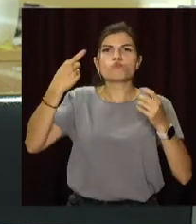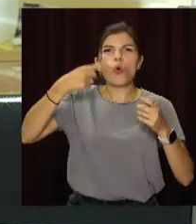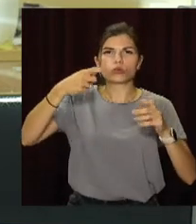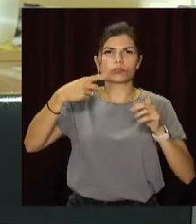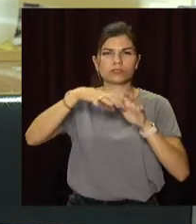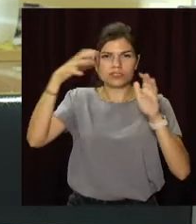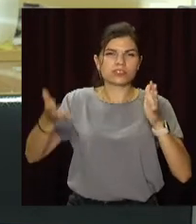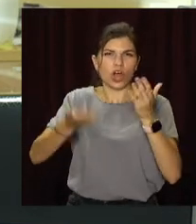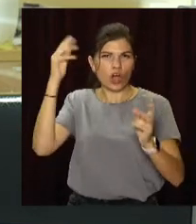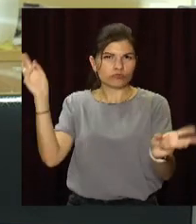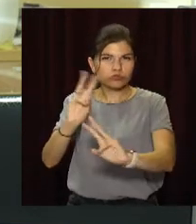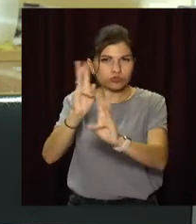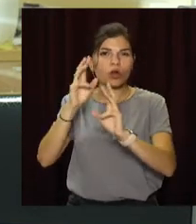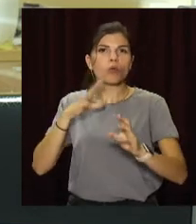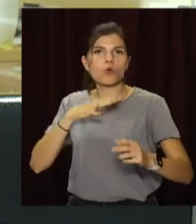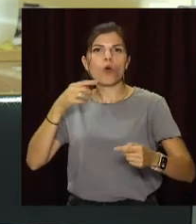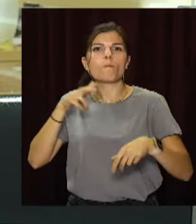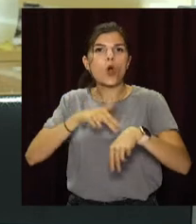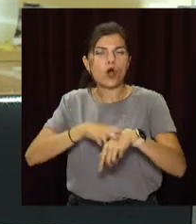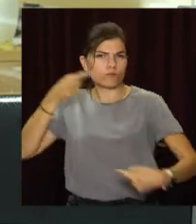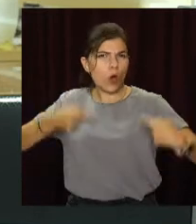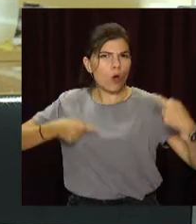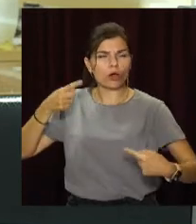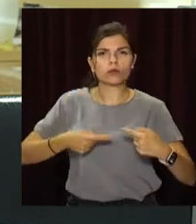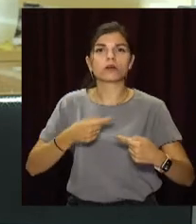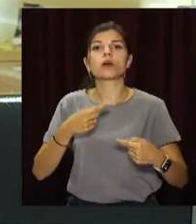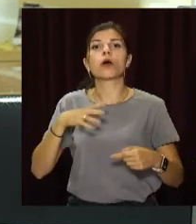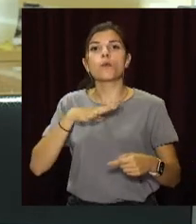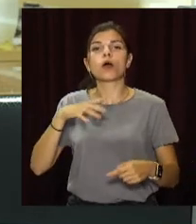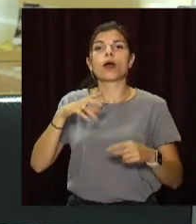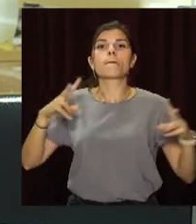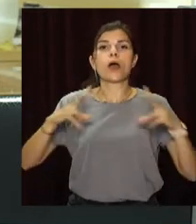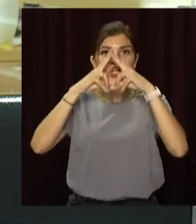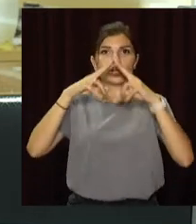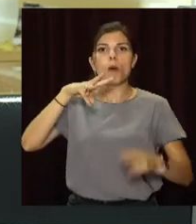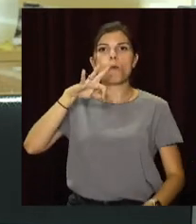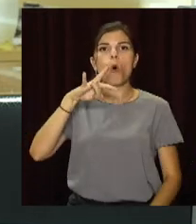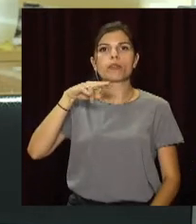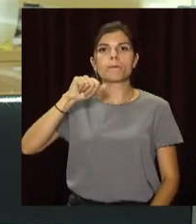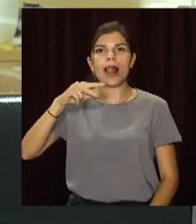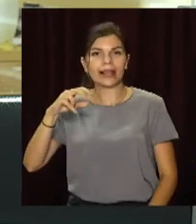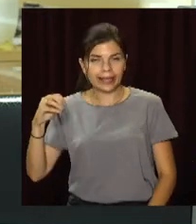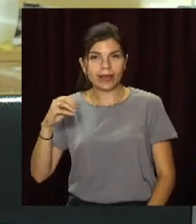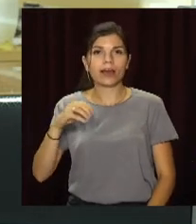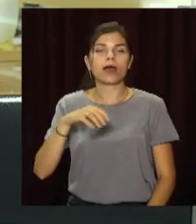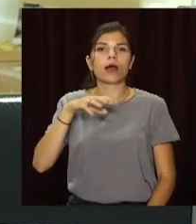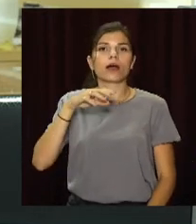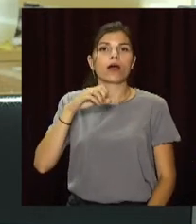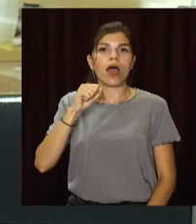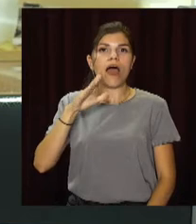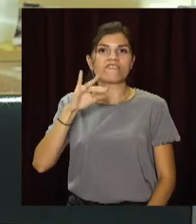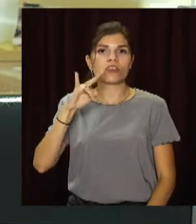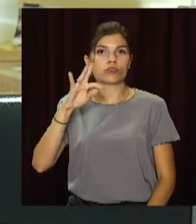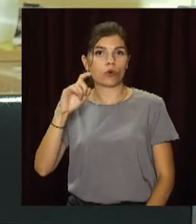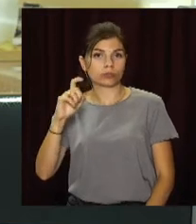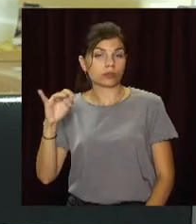контейнери та вступали в сутички з поліцією. Акції незгоди пройшли у Парижі, Монпельє, Тулузі та Авіньйоні. Загалом по всій країні